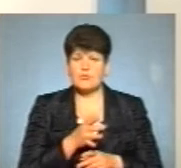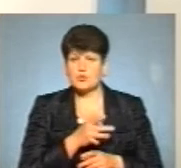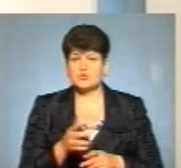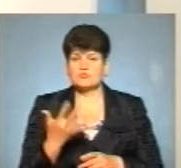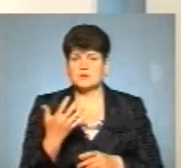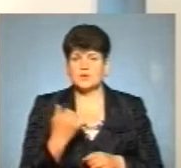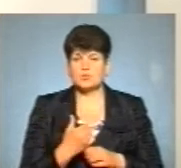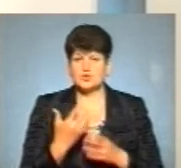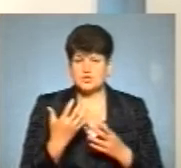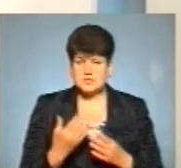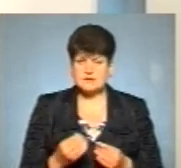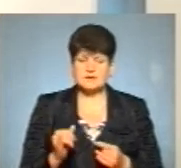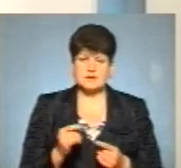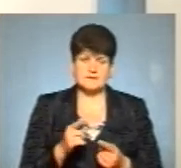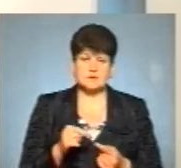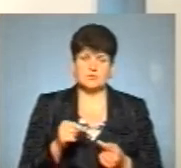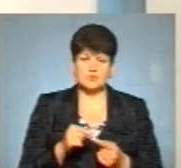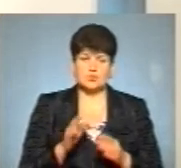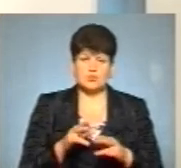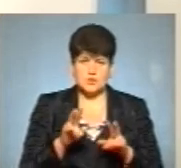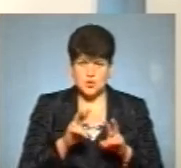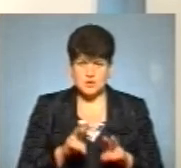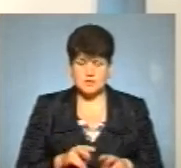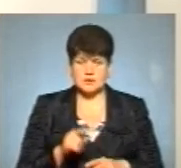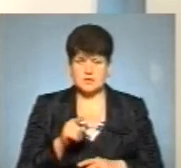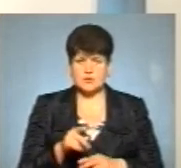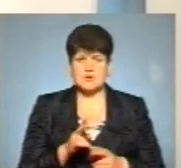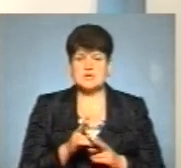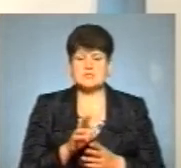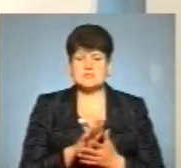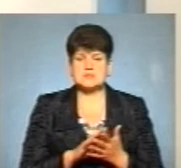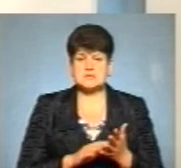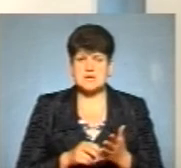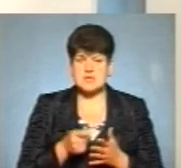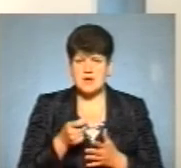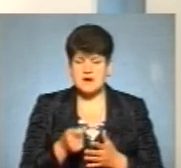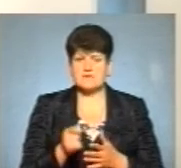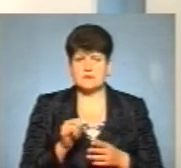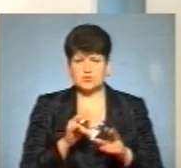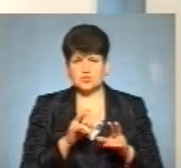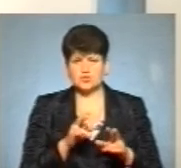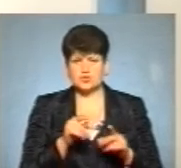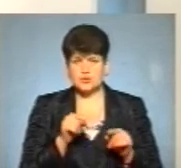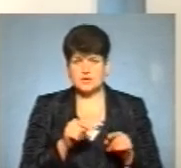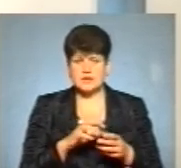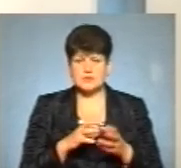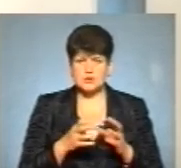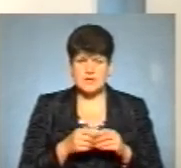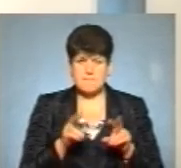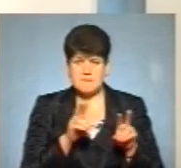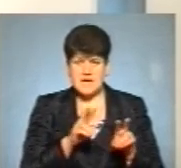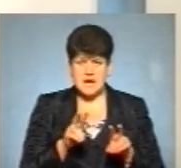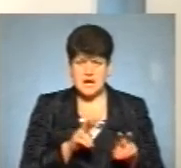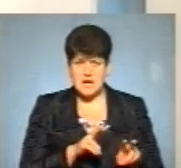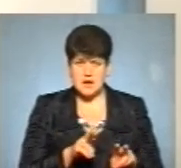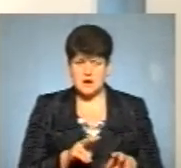і, відповідно, буде розглянута його апеляційна заява і буде тоді результат переглянутий в